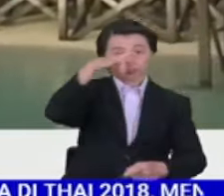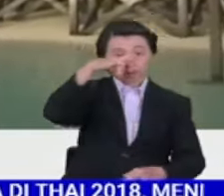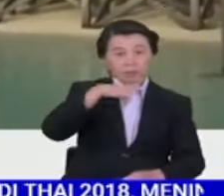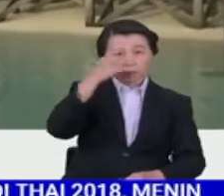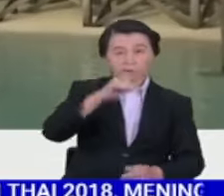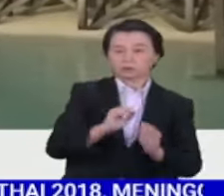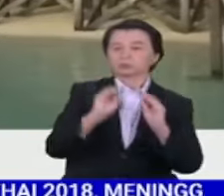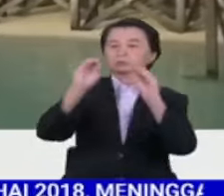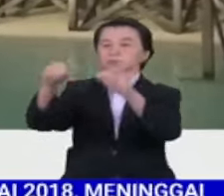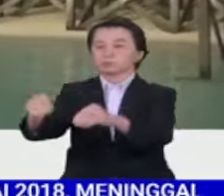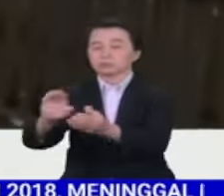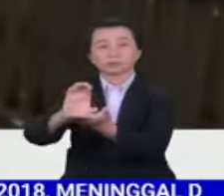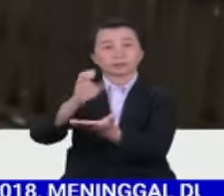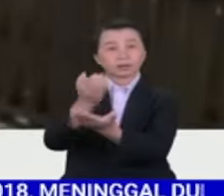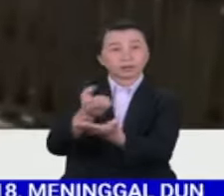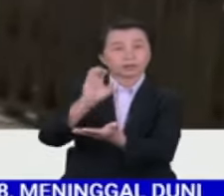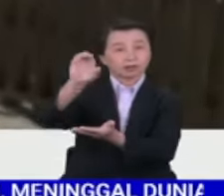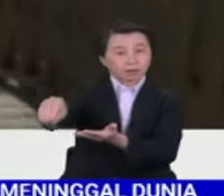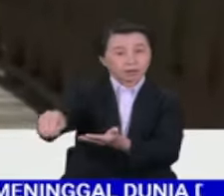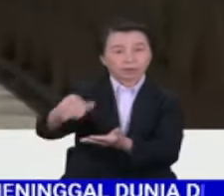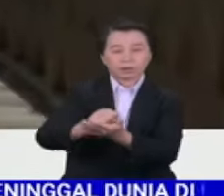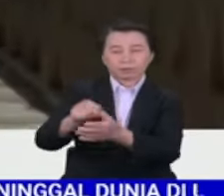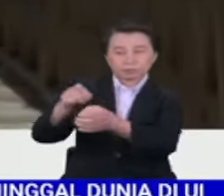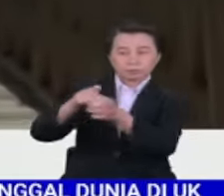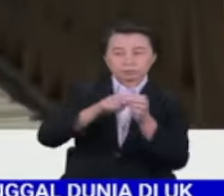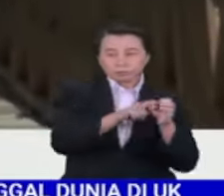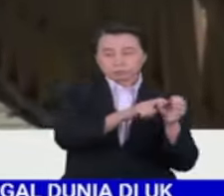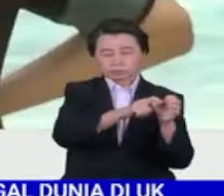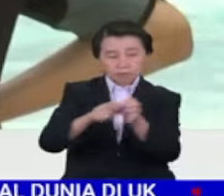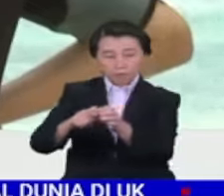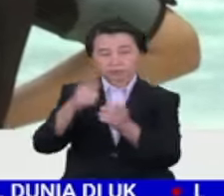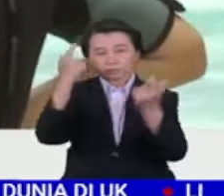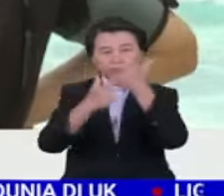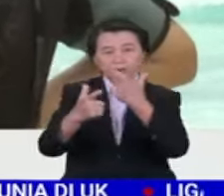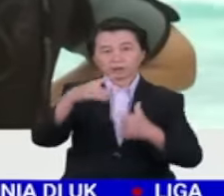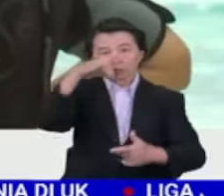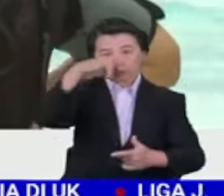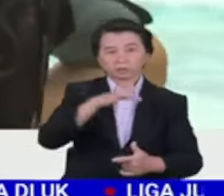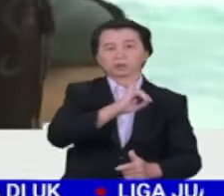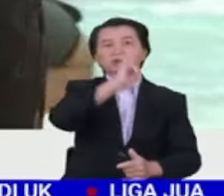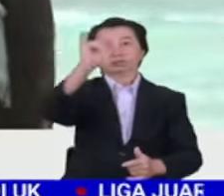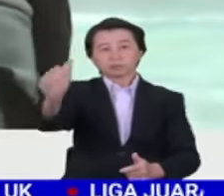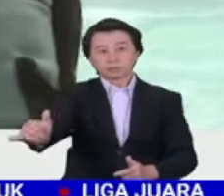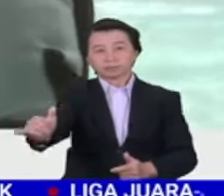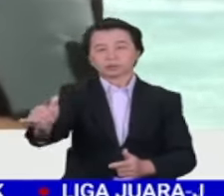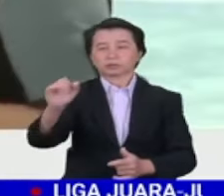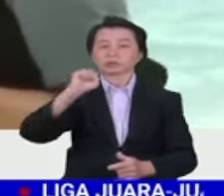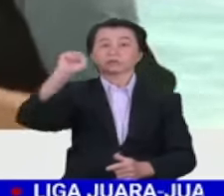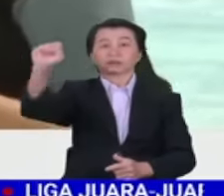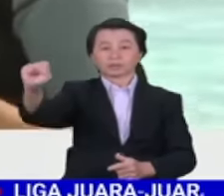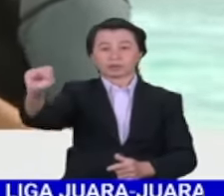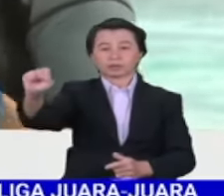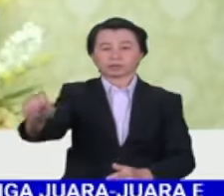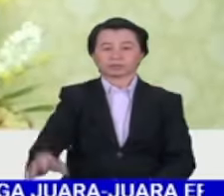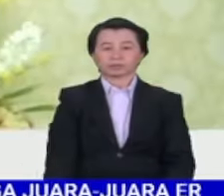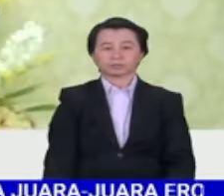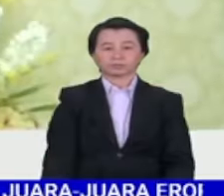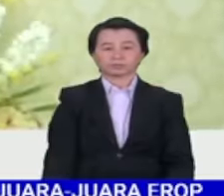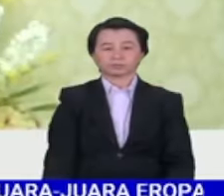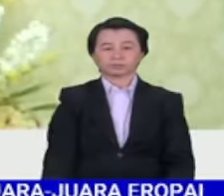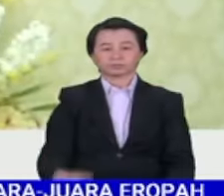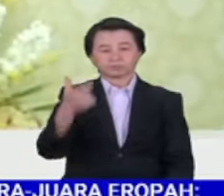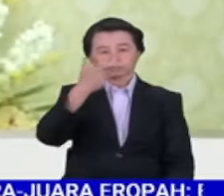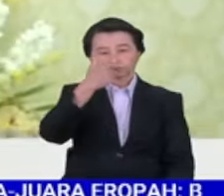untuk melabur di negeri ini selain menarik Lebih ramai pelancong Kazakhstan untuk berkunjung ke Sabah